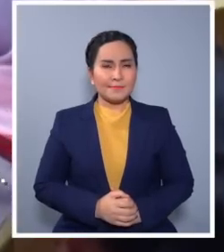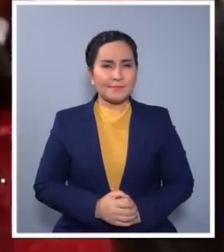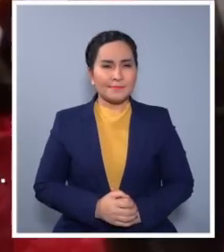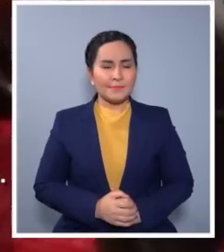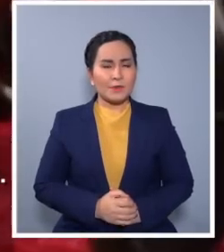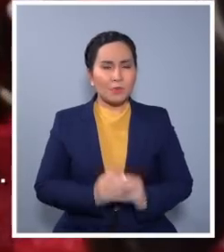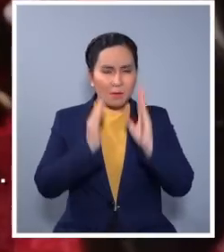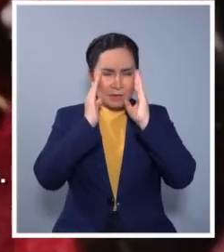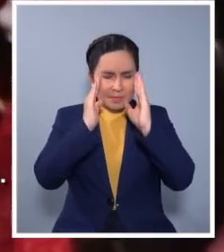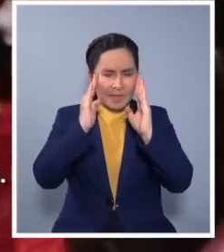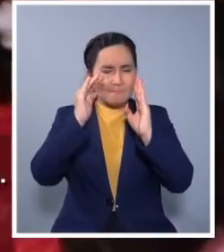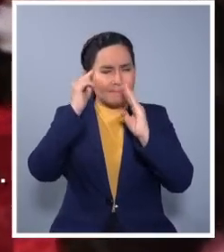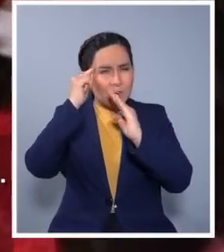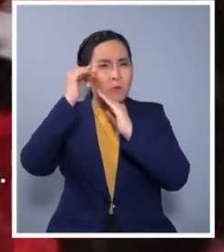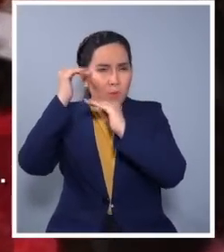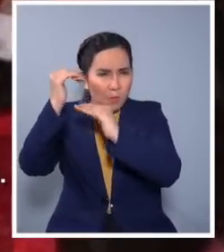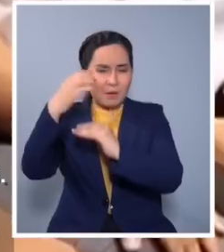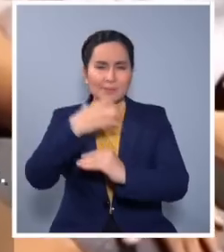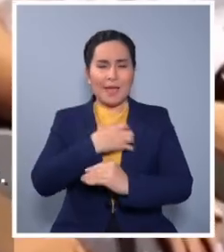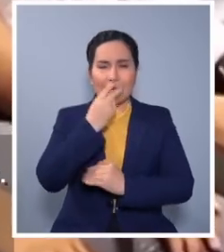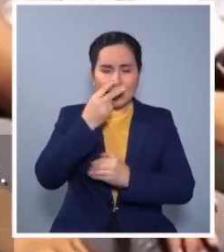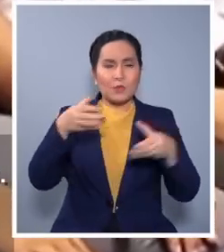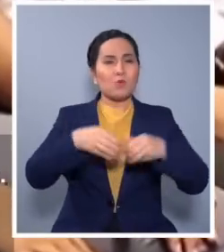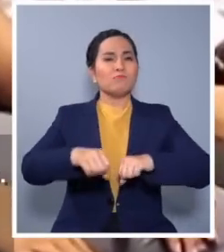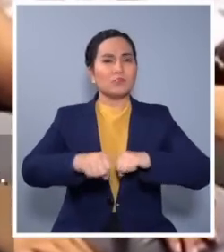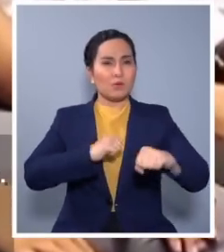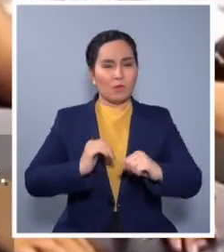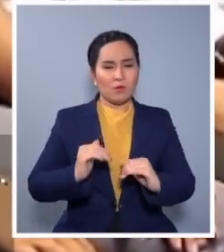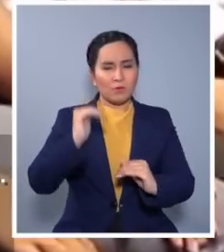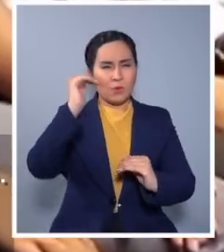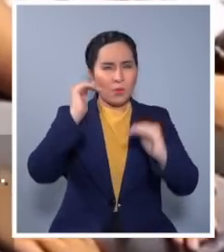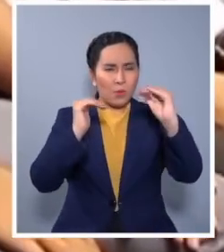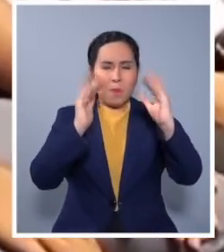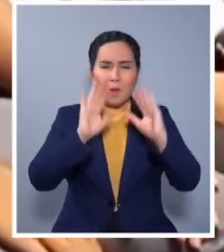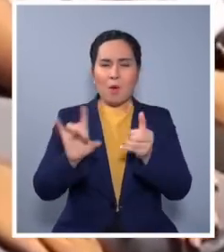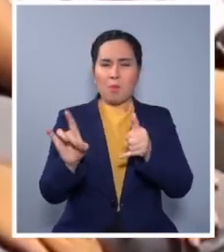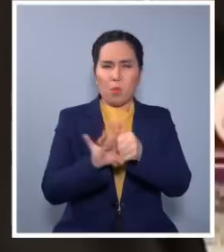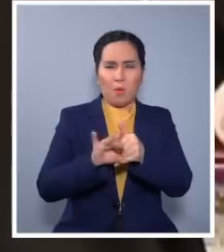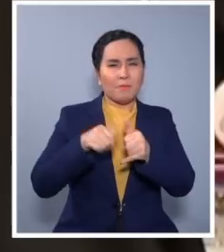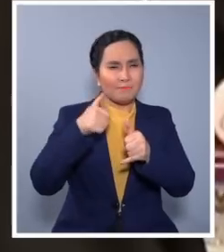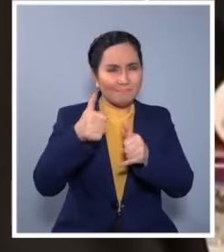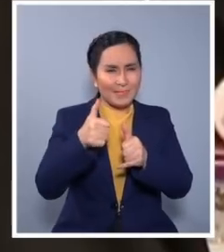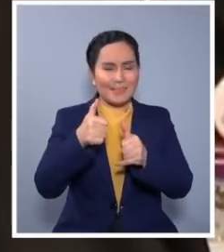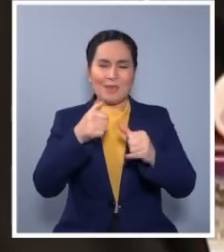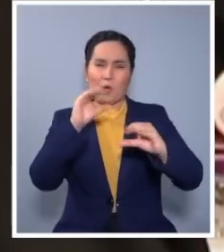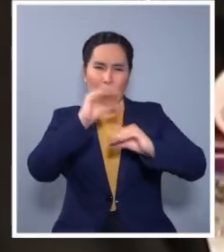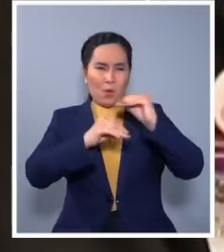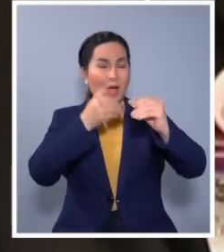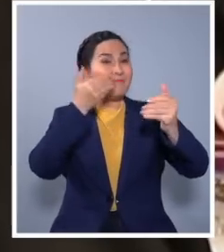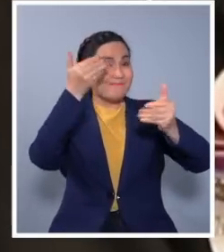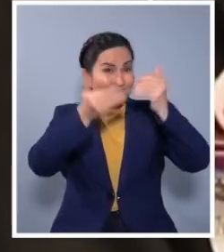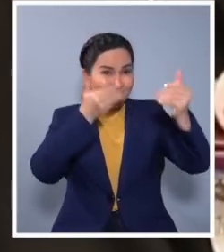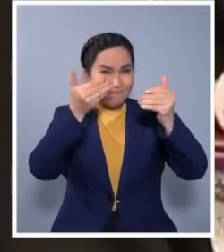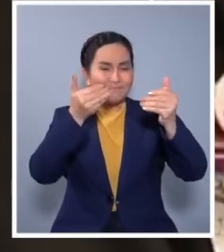้ความมุ่งมั่นและคาดหวังอยากเห็นเยาวชนเหล่านี้เติบโตอย่างมีคุณภาพกิจกรรมส่วนหนึ่งของโครงการสานใจไทย